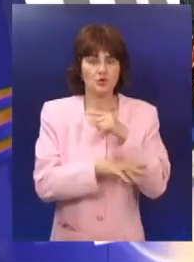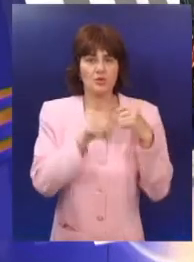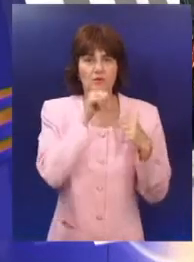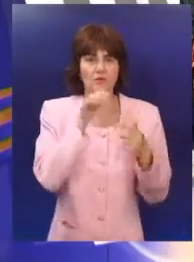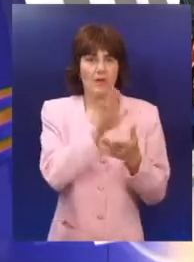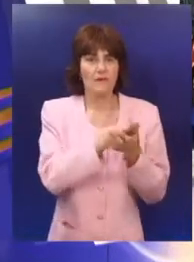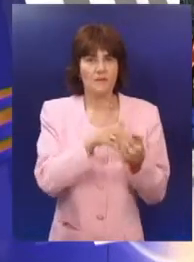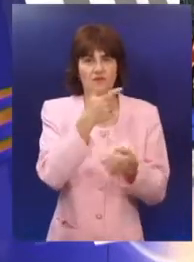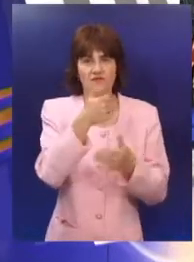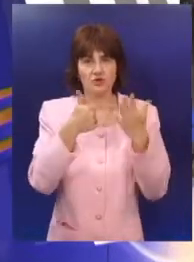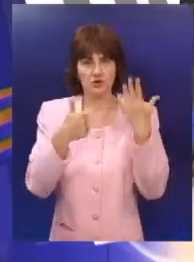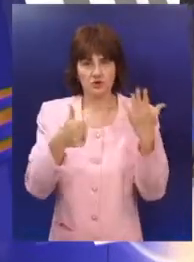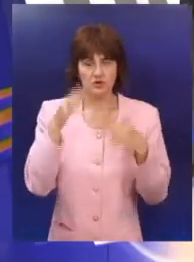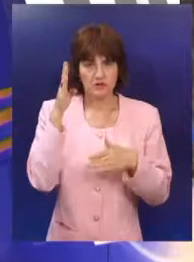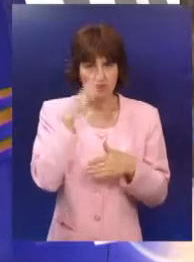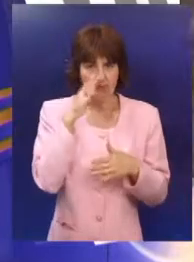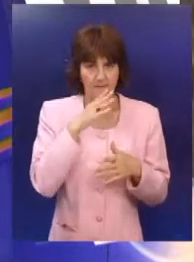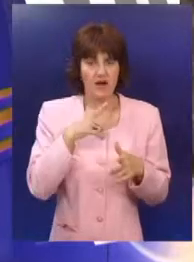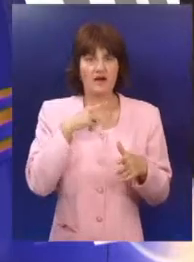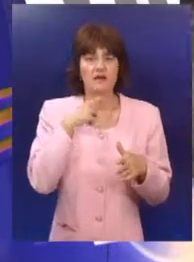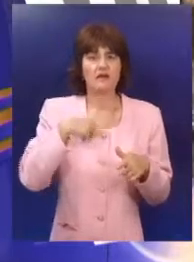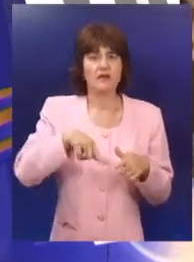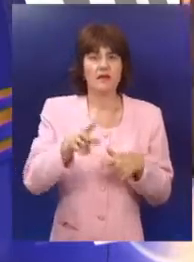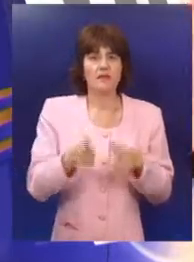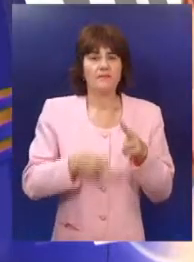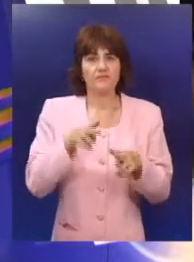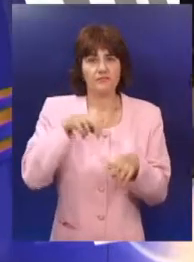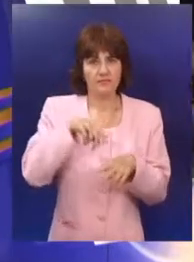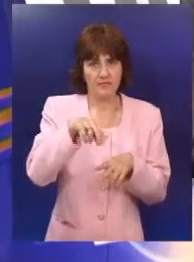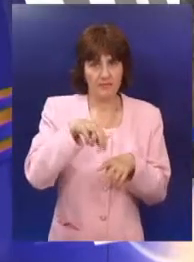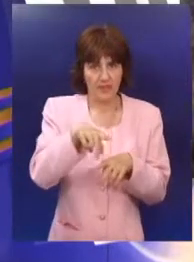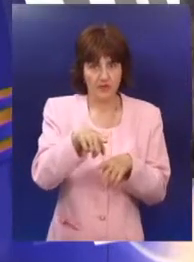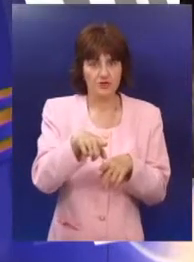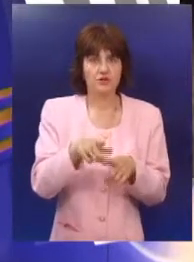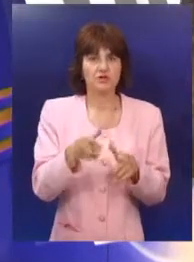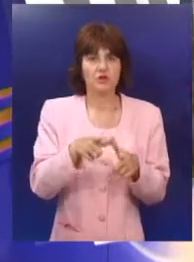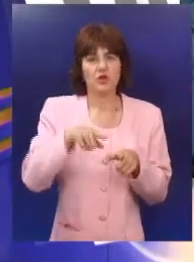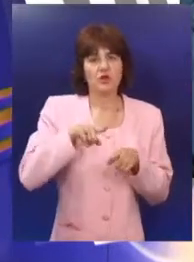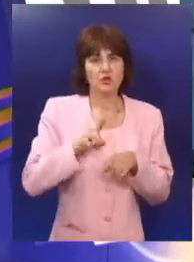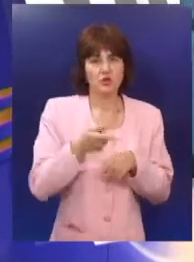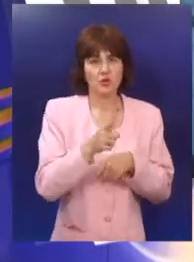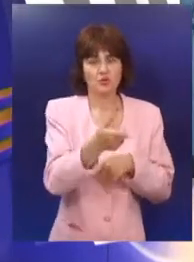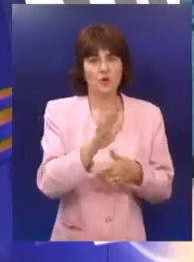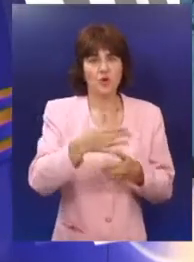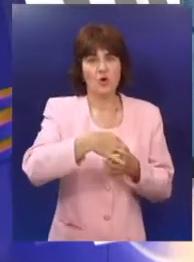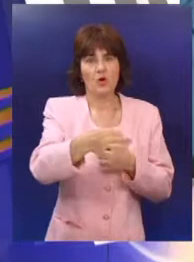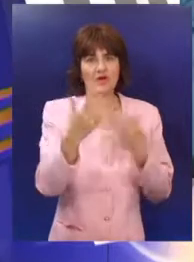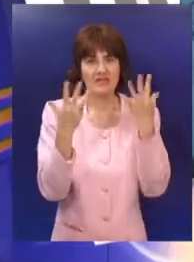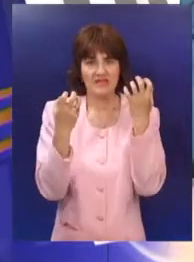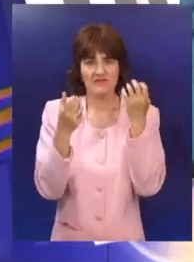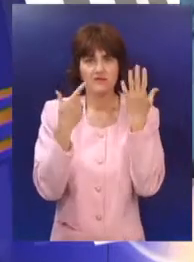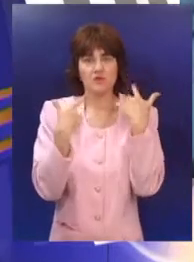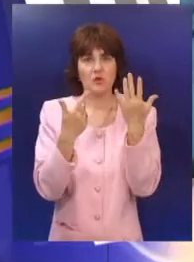je 26. marta radovima na pešačkoj trim stazi. Urađena je staza u dužini od oko 970 metara,